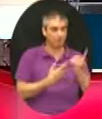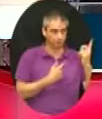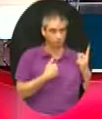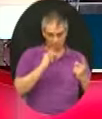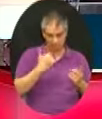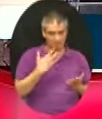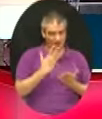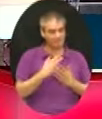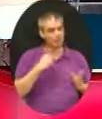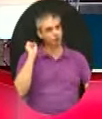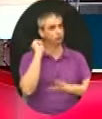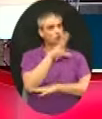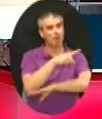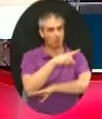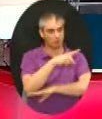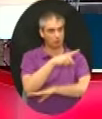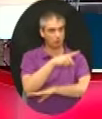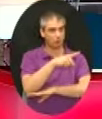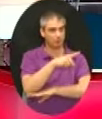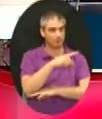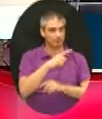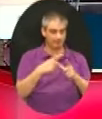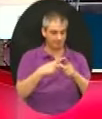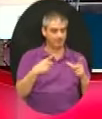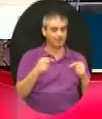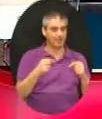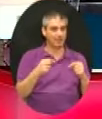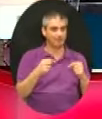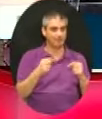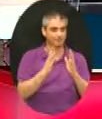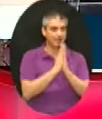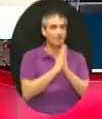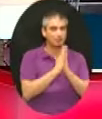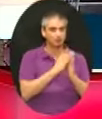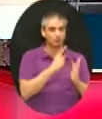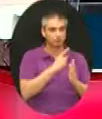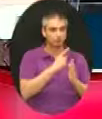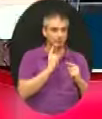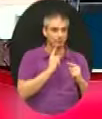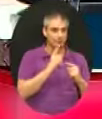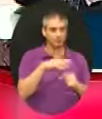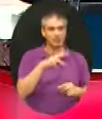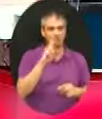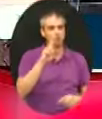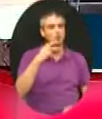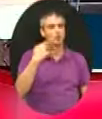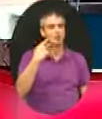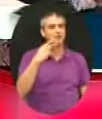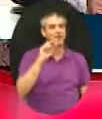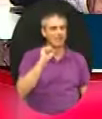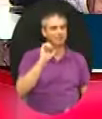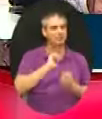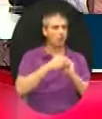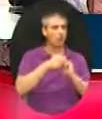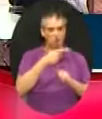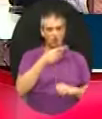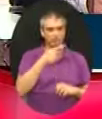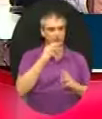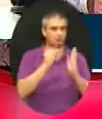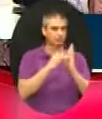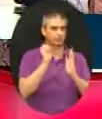שאנחנו שלחנו את הבקשות ב-UPS. ב-UPS או ב-FedEx או ב-EMS